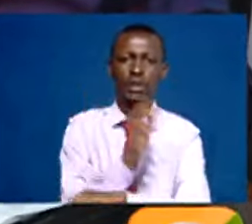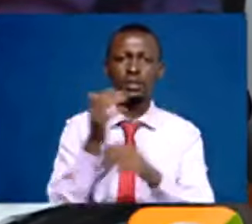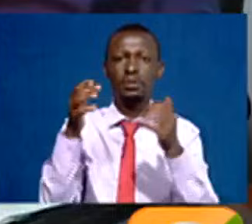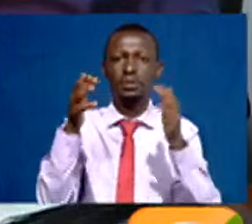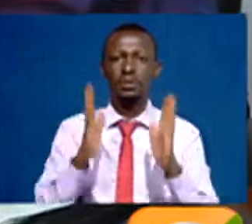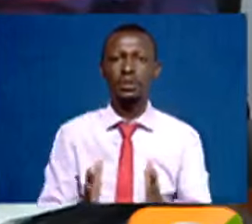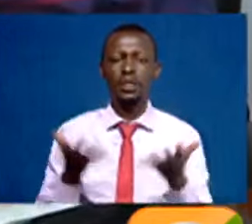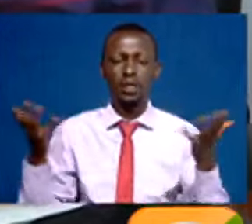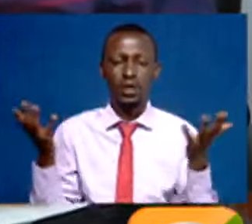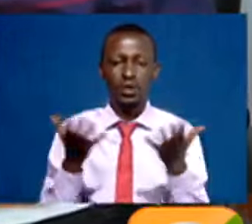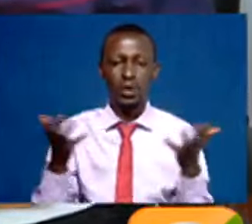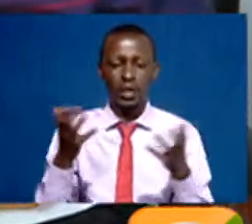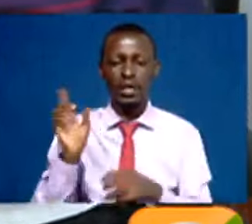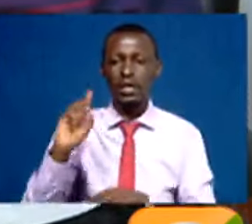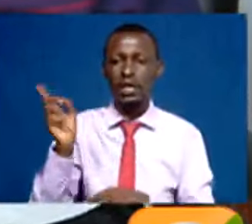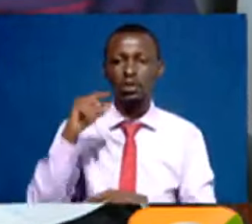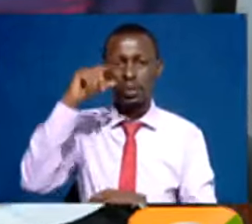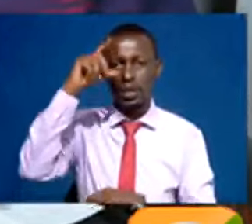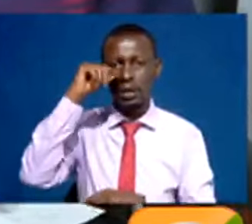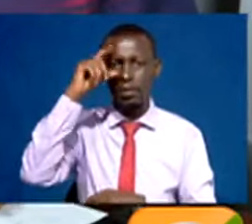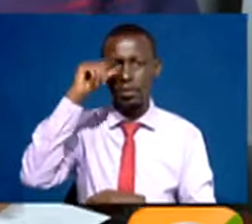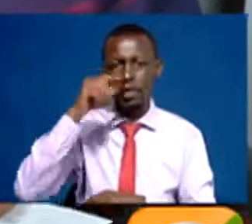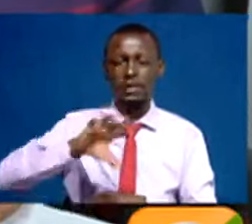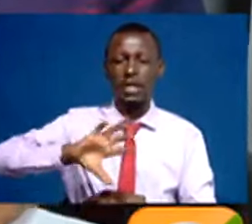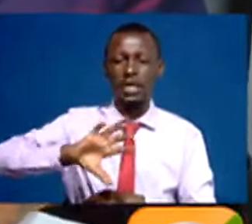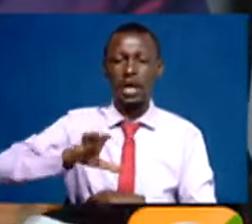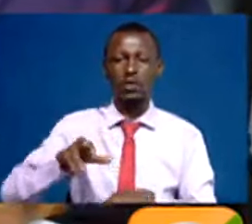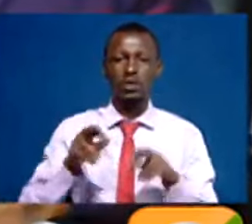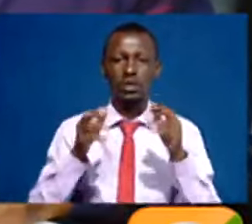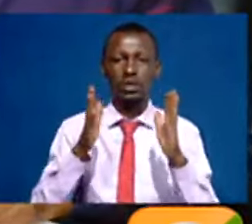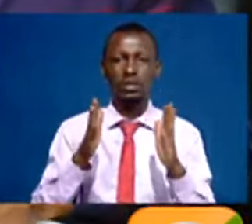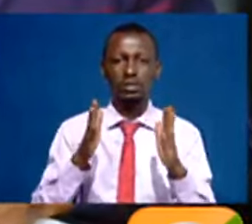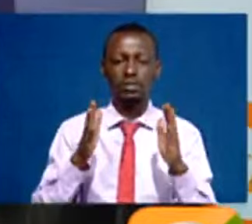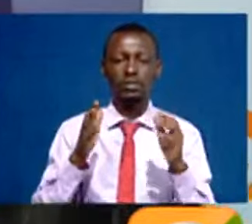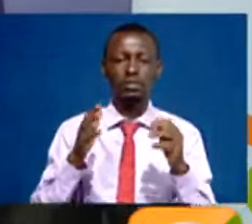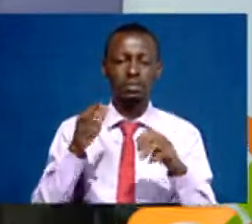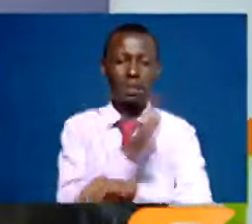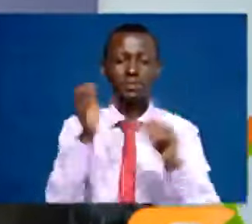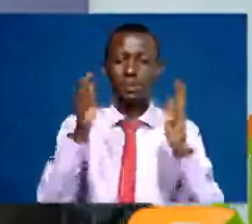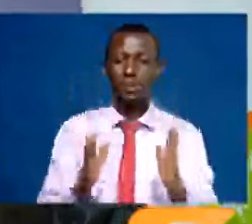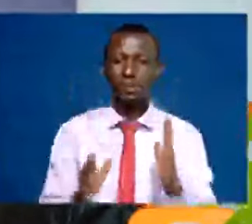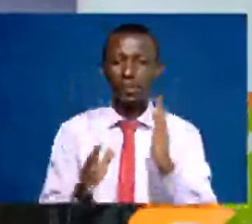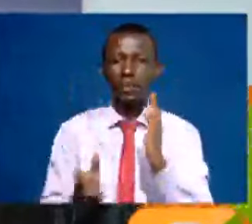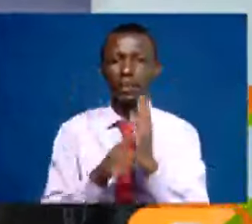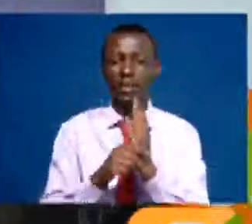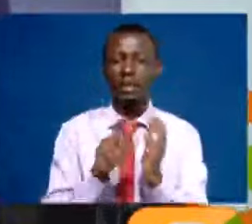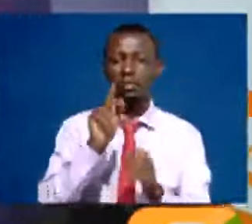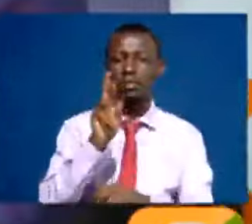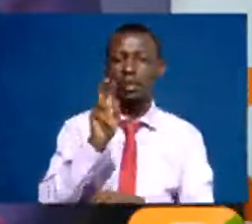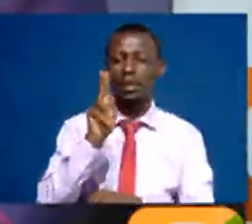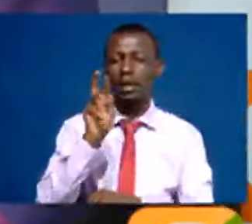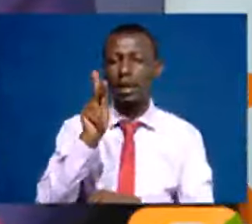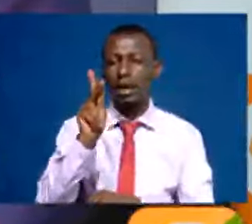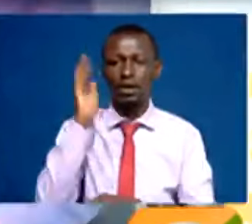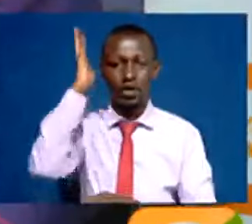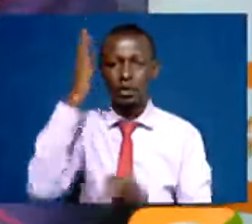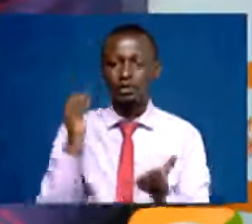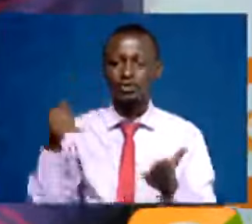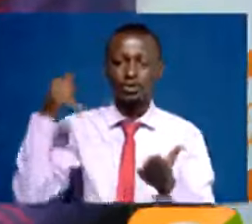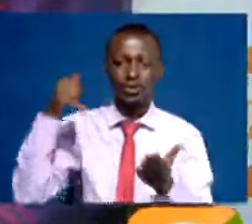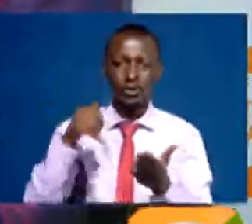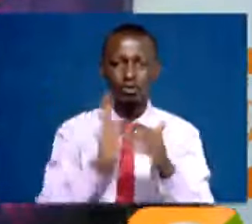katika kaunti za Nairobi na vile Mombasa. Mwanamuziki tajika Kirk Franklin atapamba tamasha hiyo itakayowashirikisha